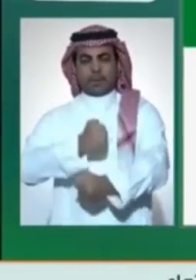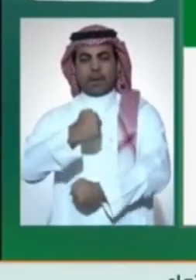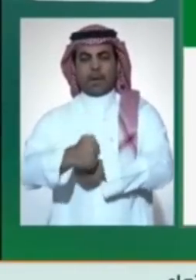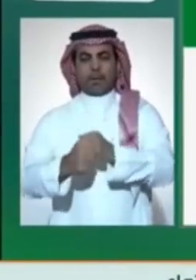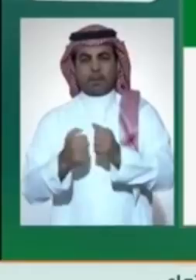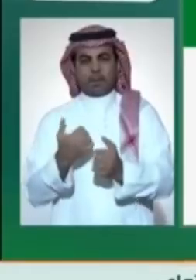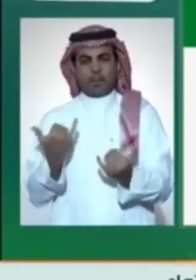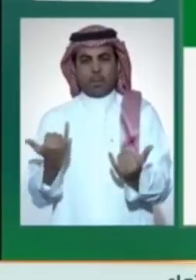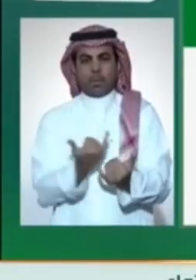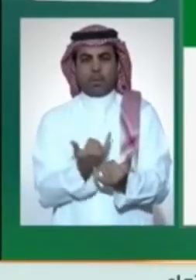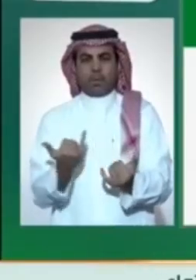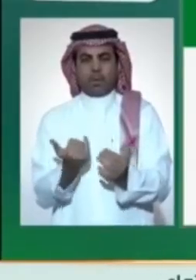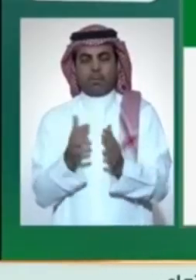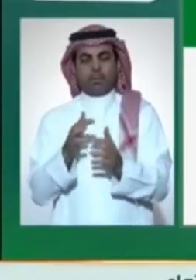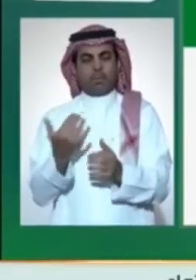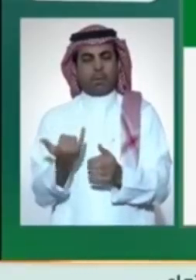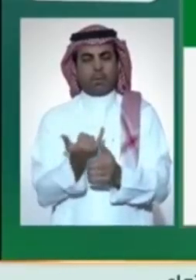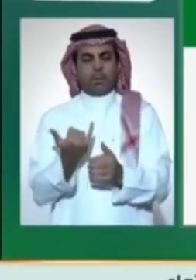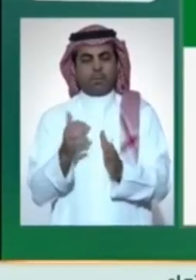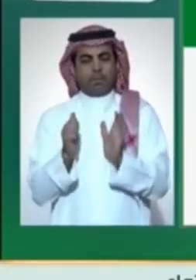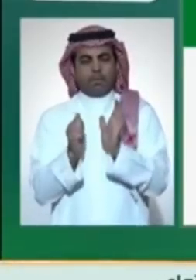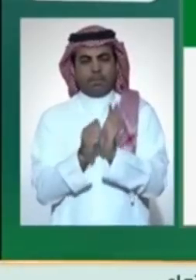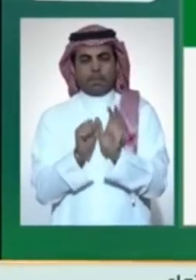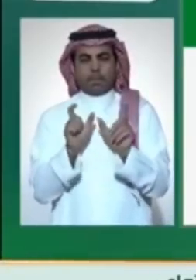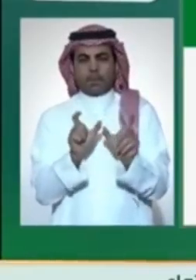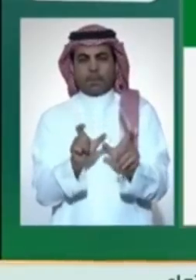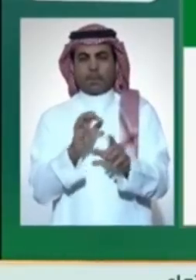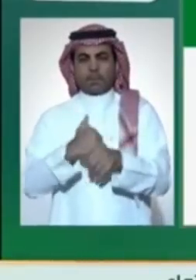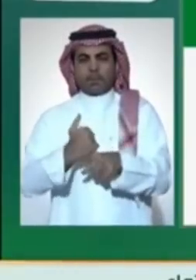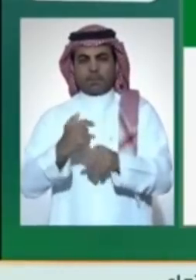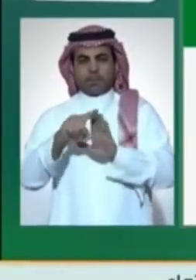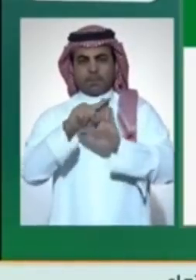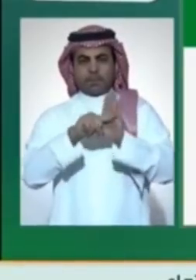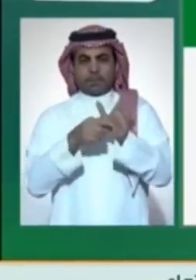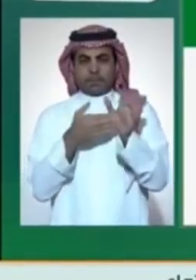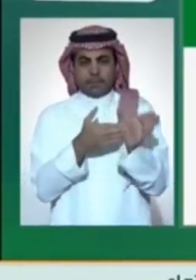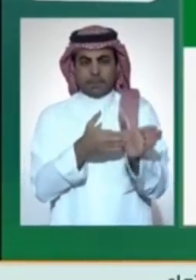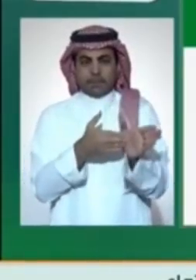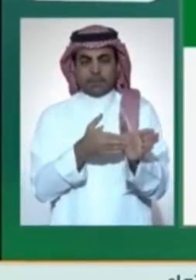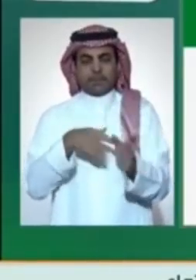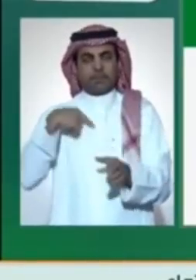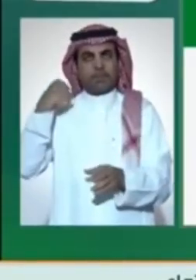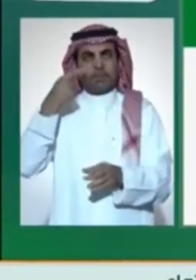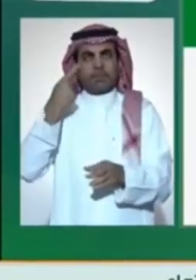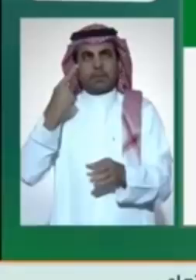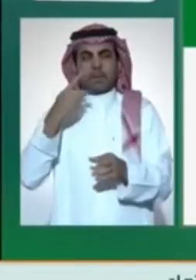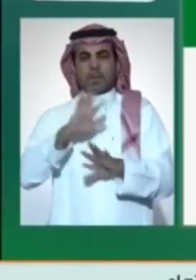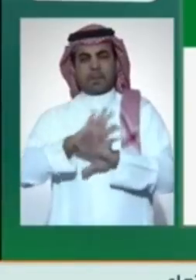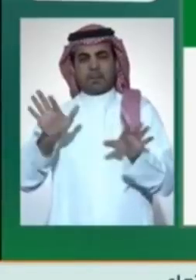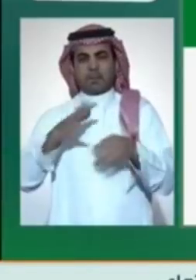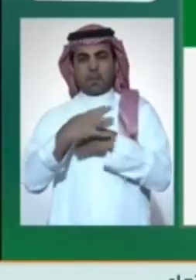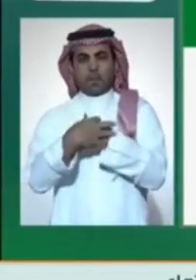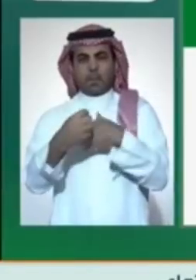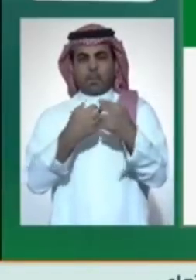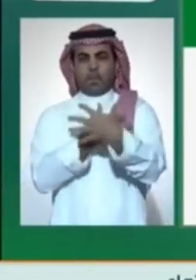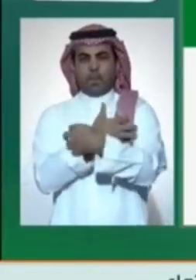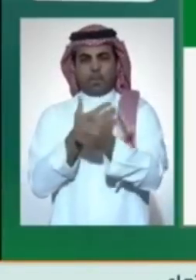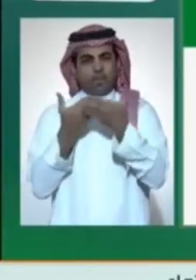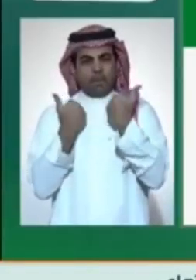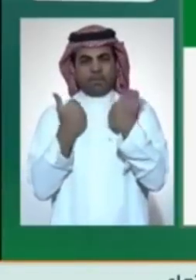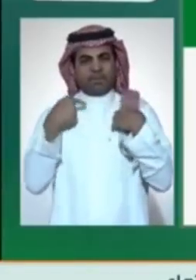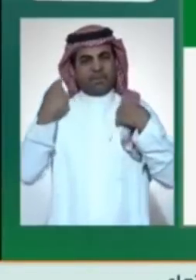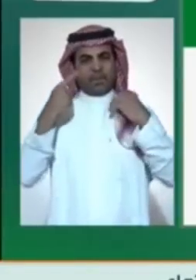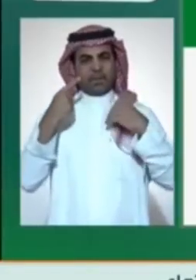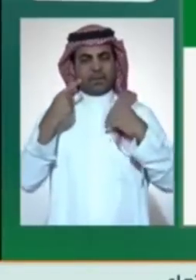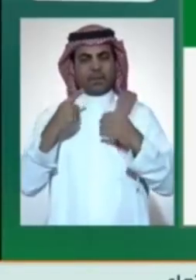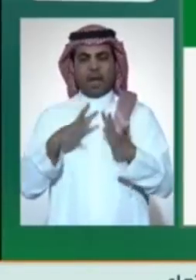جهود تطبيق الاحترازات ستؤدي بإذن الله إلى ذلك ونحقق الأهداف، لكن لا قدر الله بمثل هذه الأمثلة، بمثل هذا الوضع،